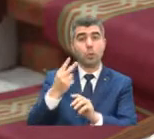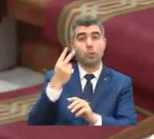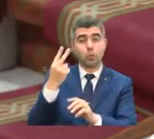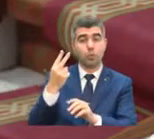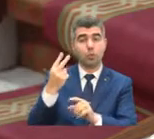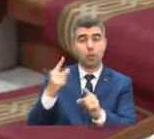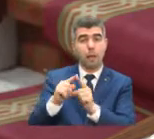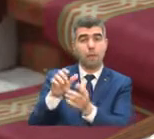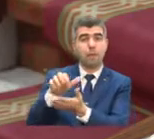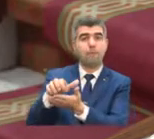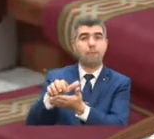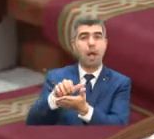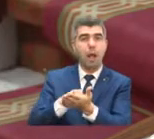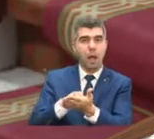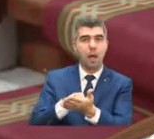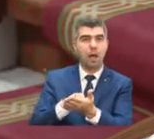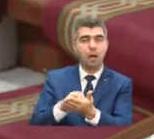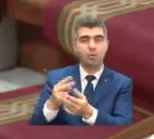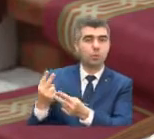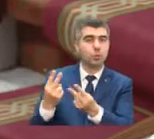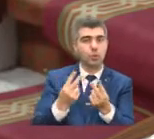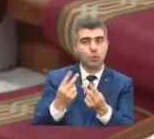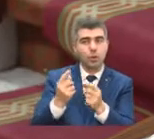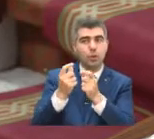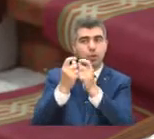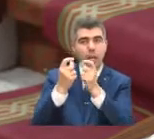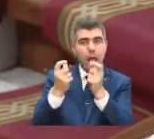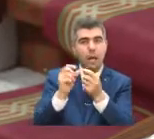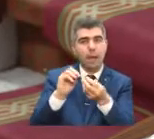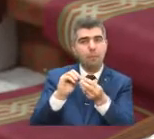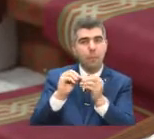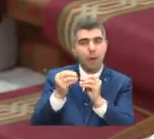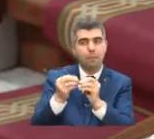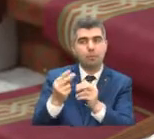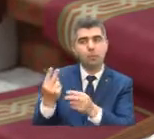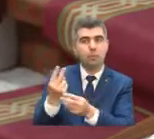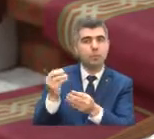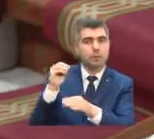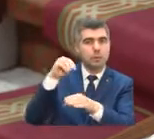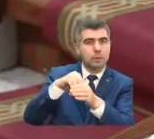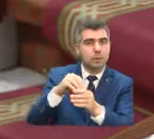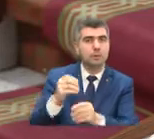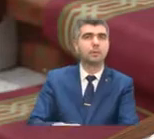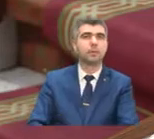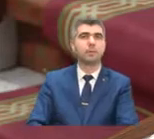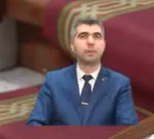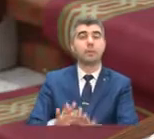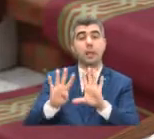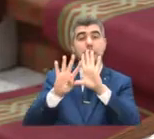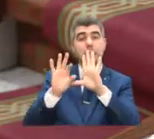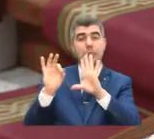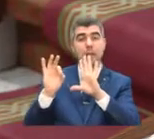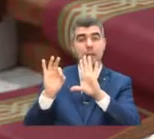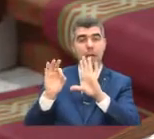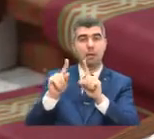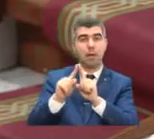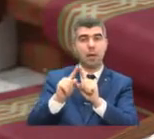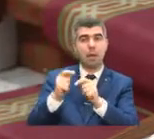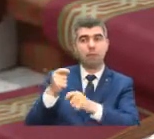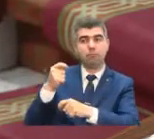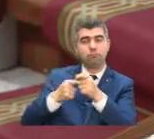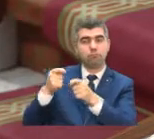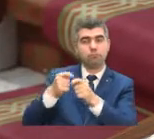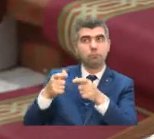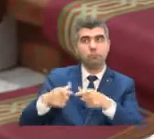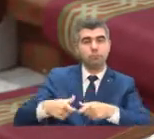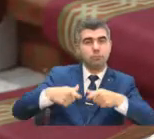يعني مشاتل ديال المقاولات اللي اليوم كتشتغل، كاين 90 ديال المباني التجارية اللي خدامة الآن،